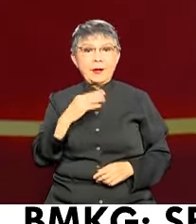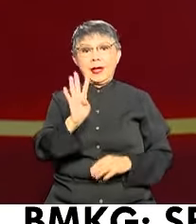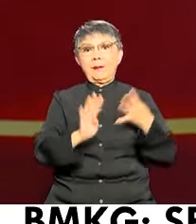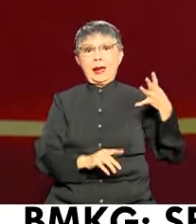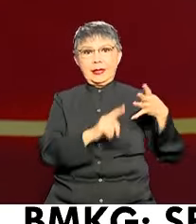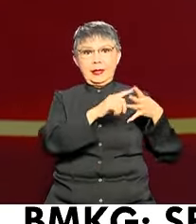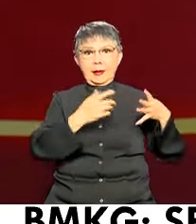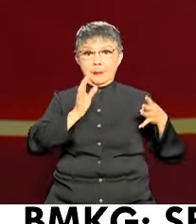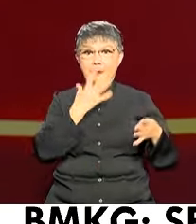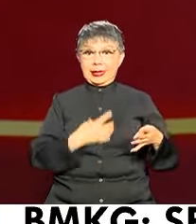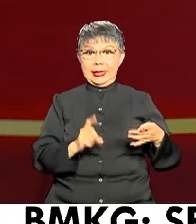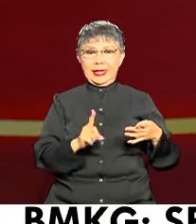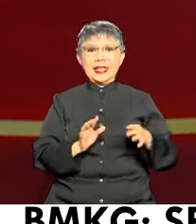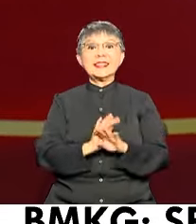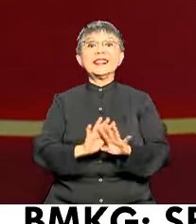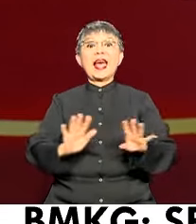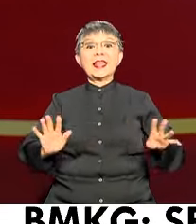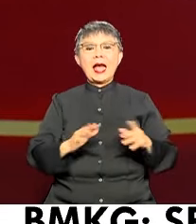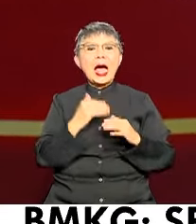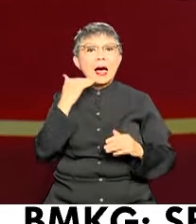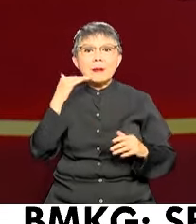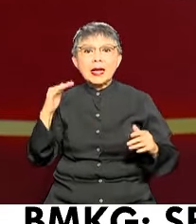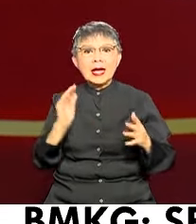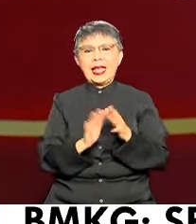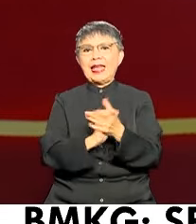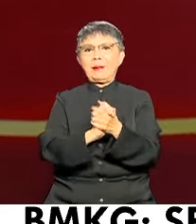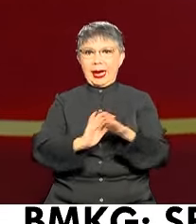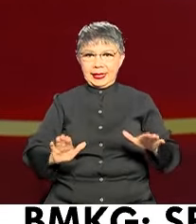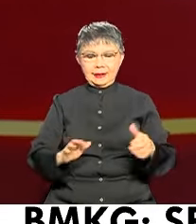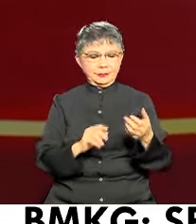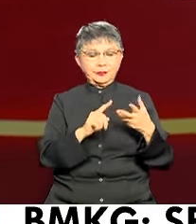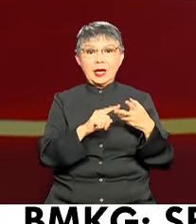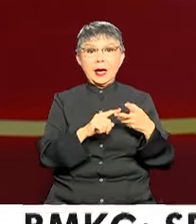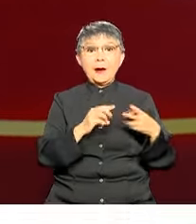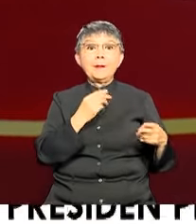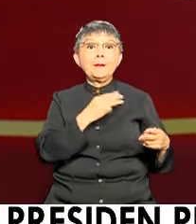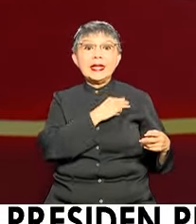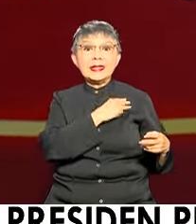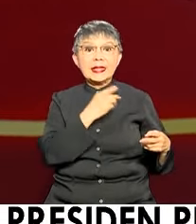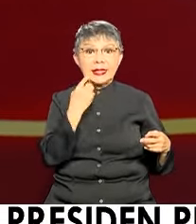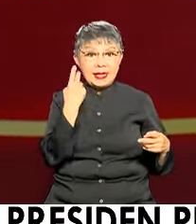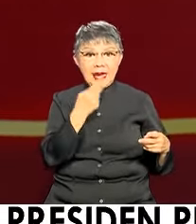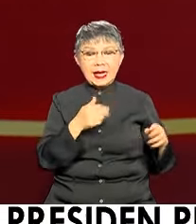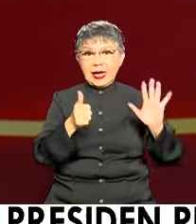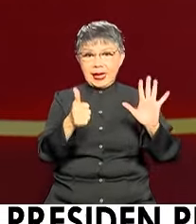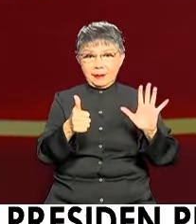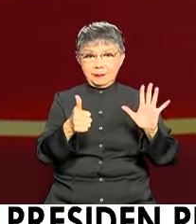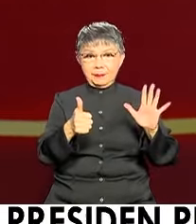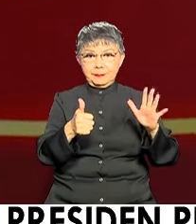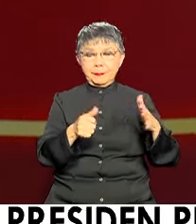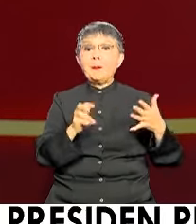itu ada Mandiri Sejahtera aman dan damai kemudian misi kita itu kurang lebih ada enam